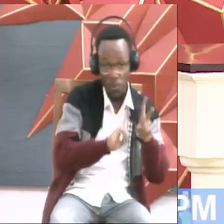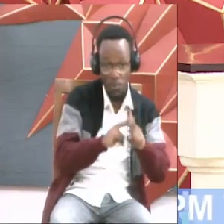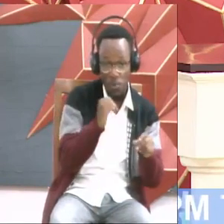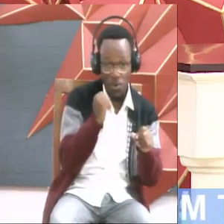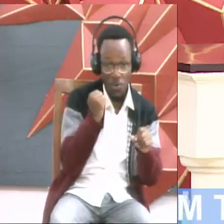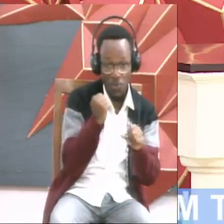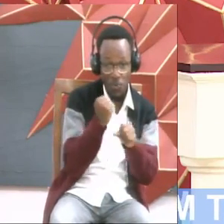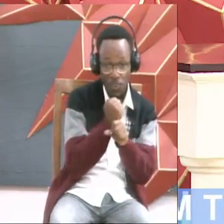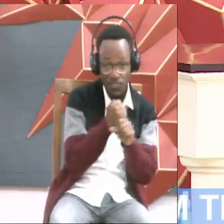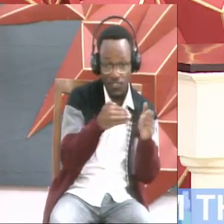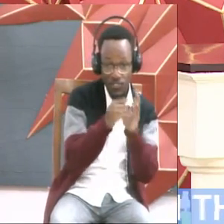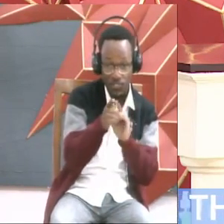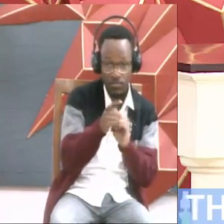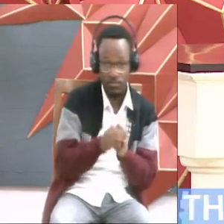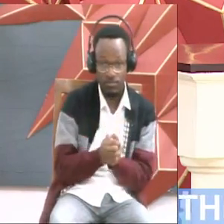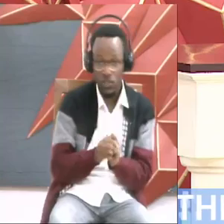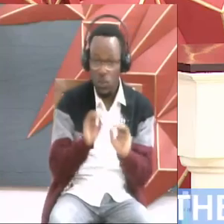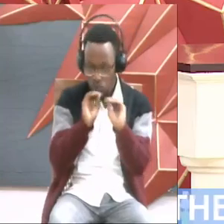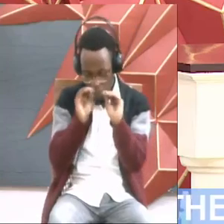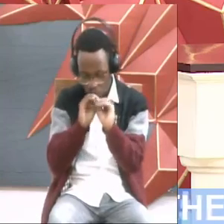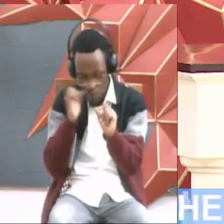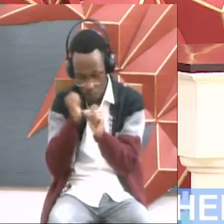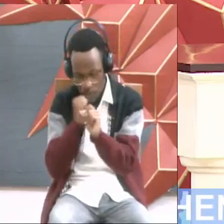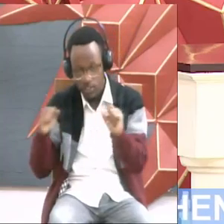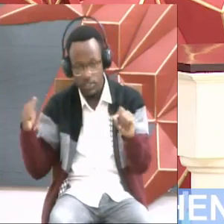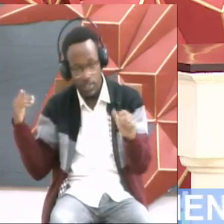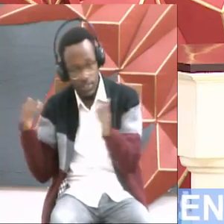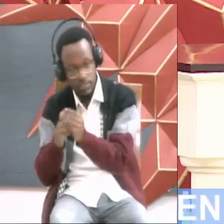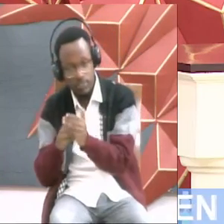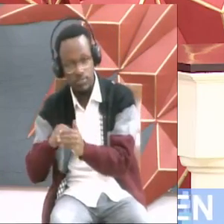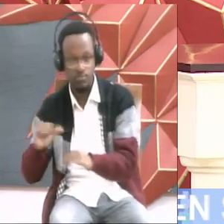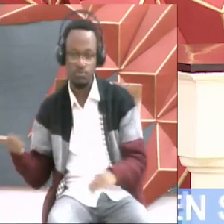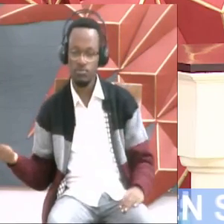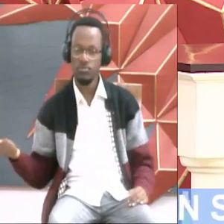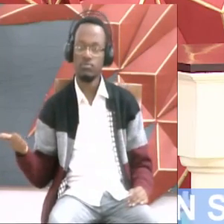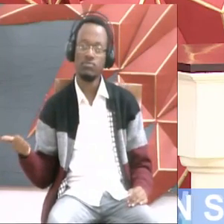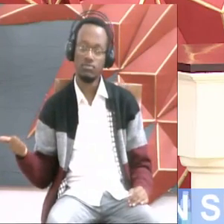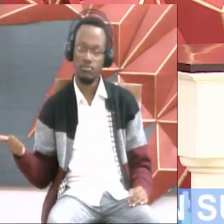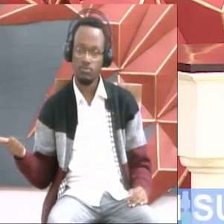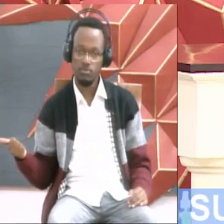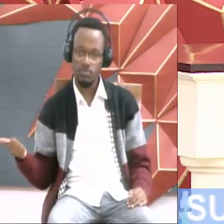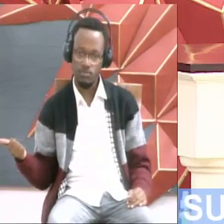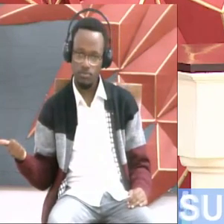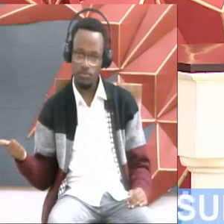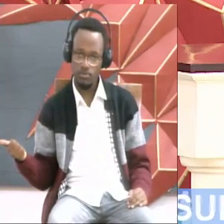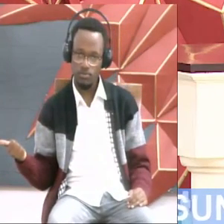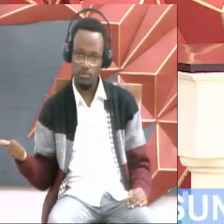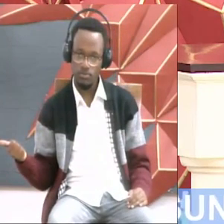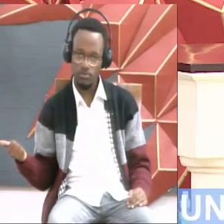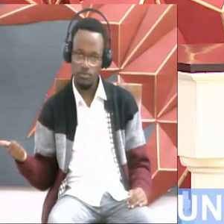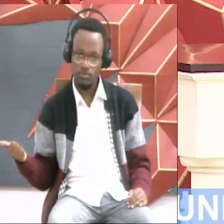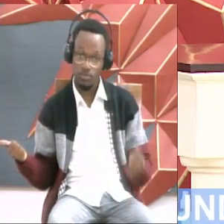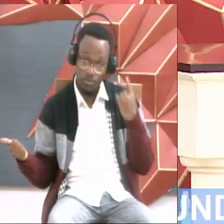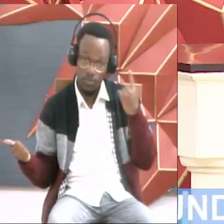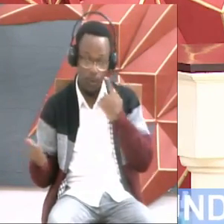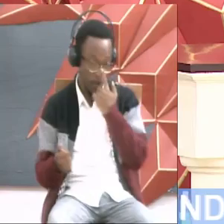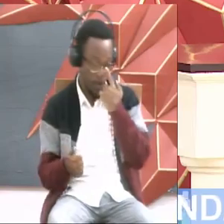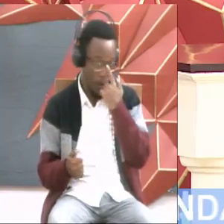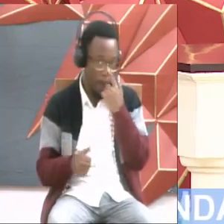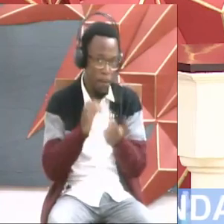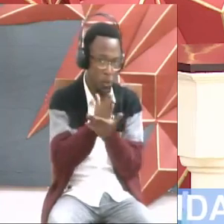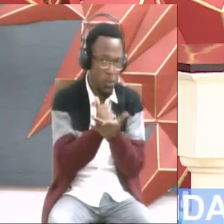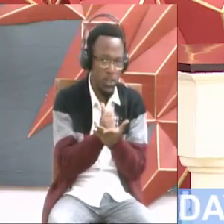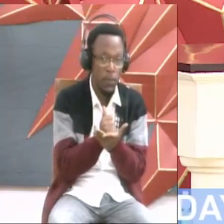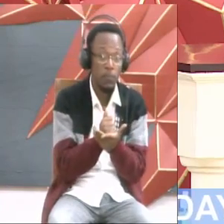kuba gukorera nawe ntugikorere abandi ne le fais pas toi non pour les autres ari